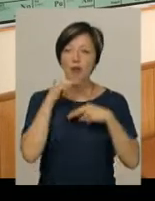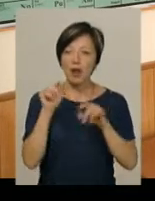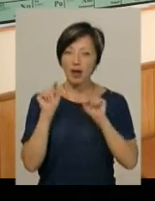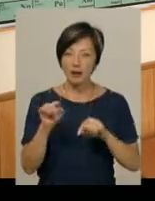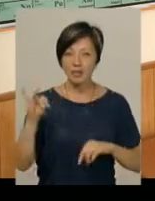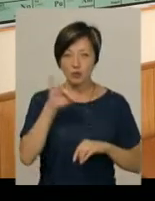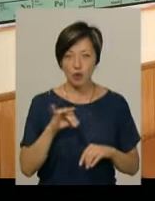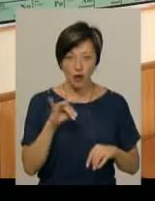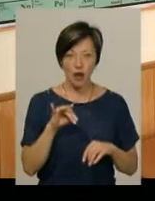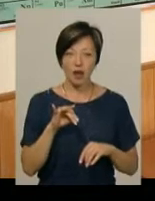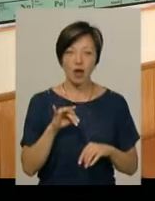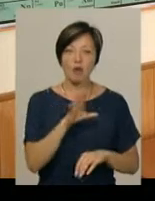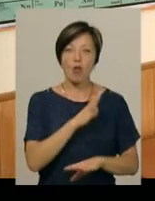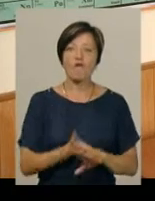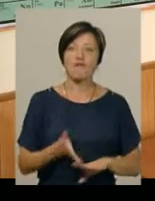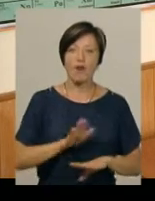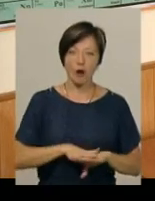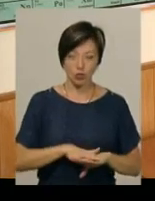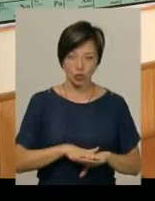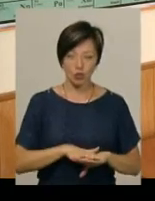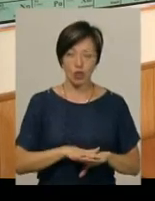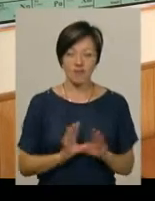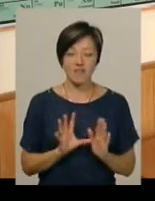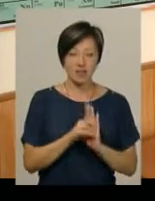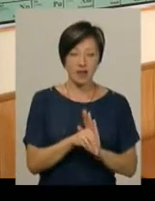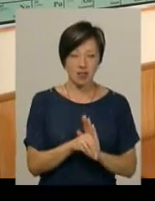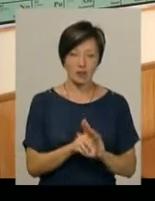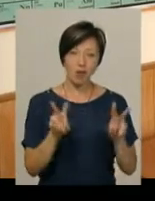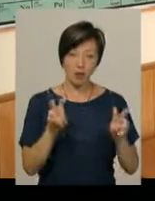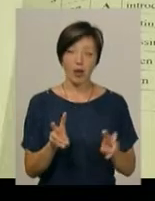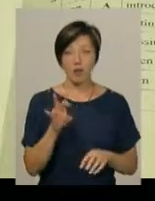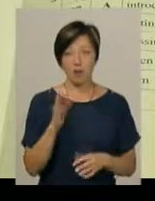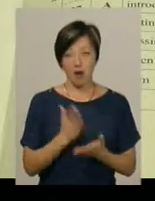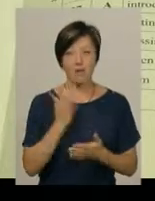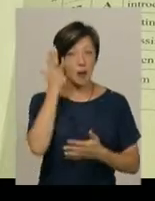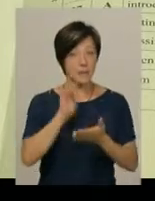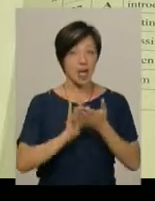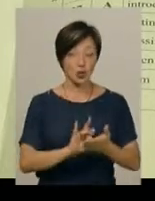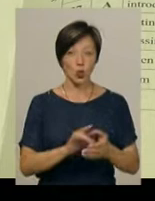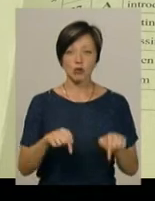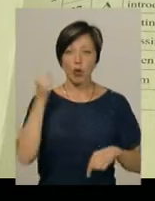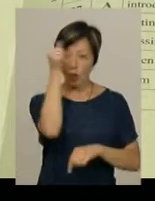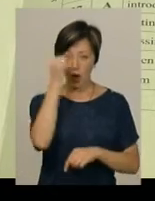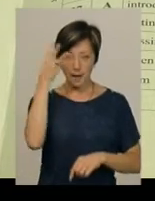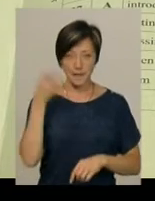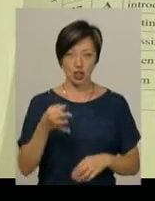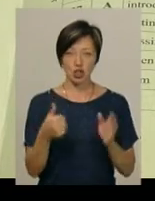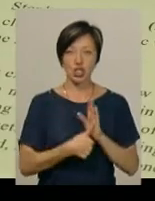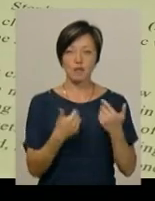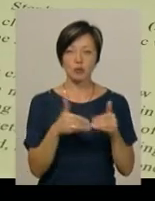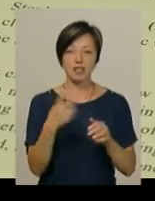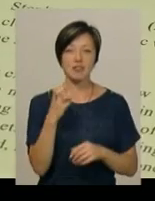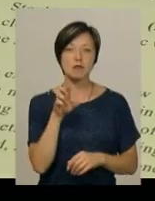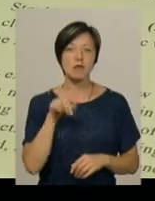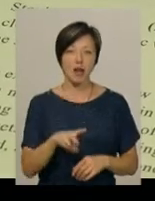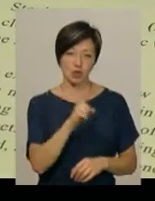приділяв історії, йому було важко вливатися в предмет, але він мав мету. Цього року на Хмельниччині 6 випускників отримали 200